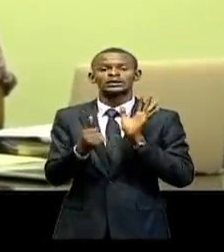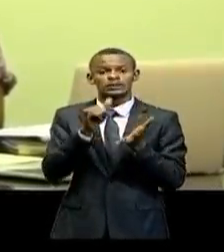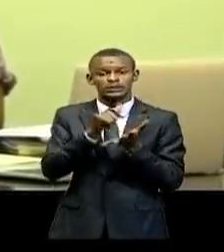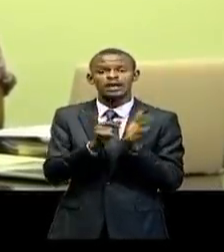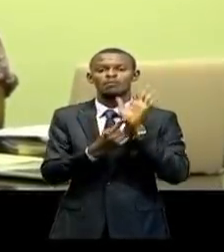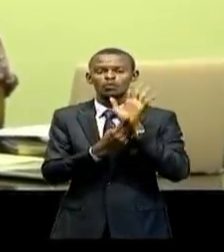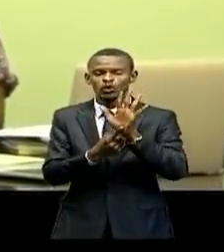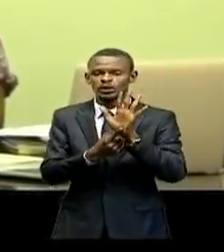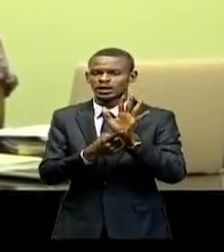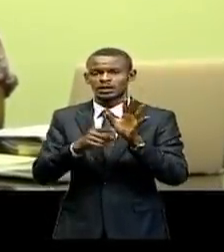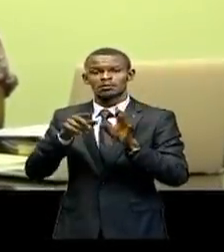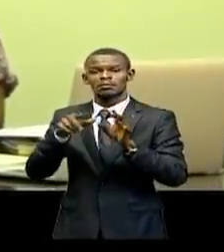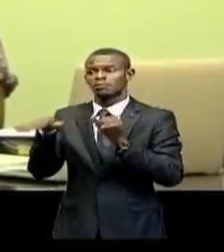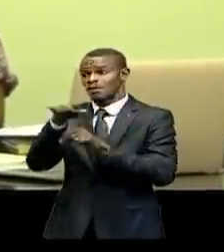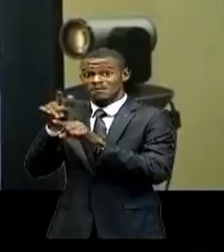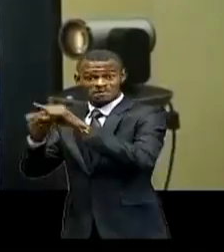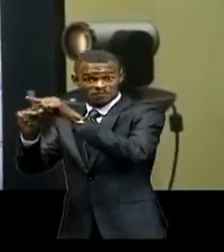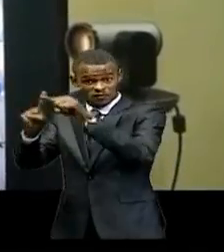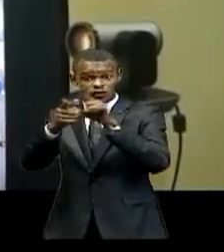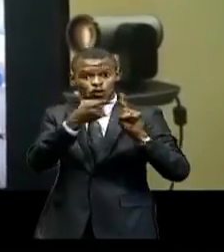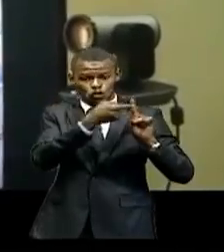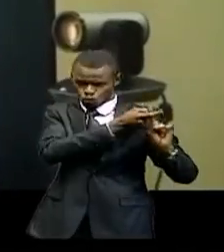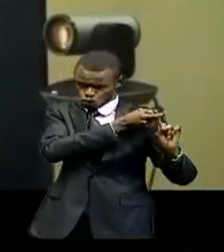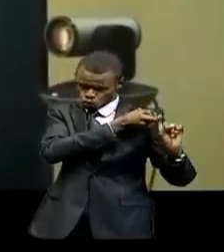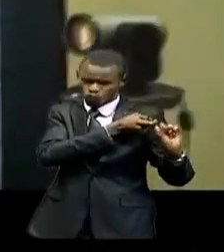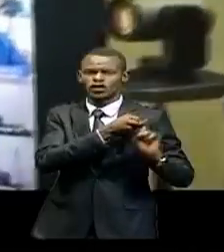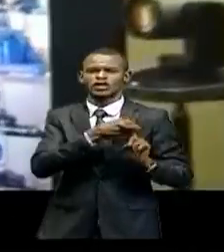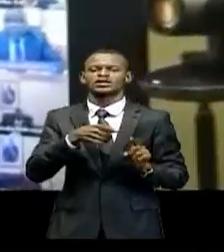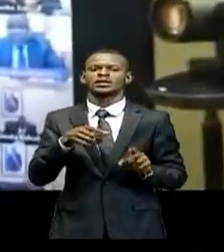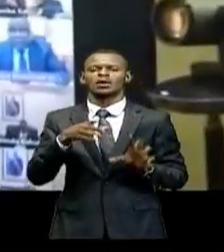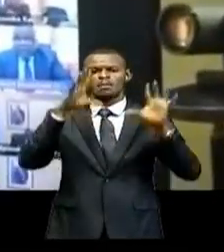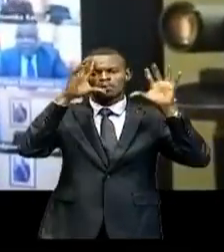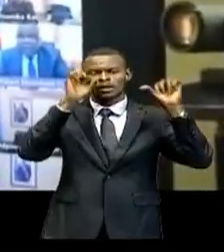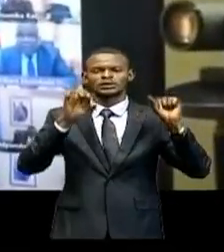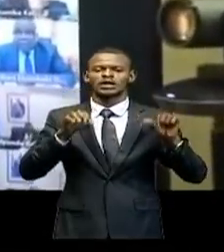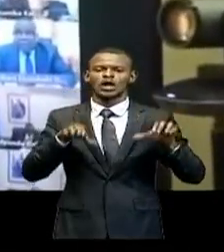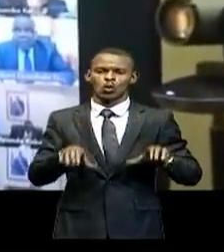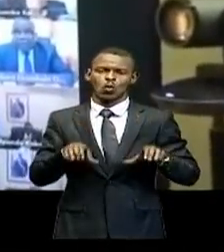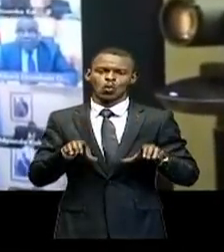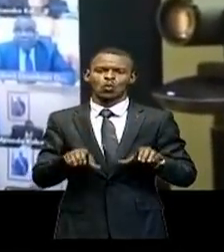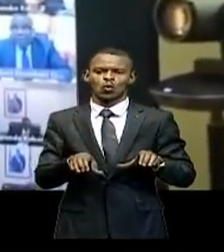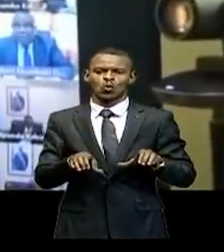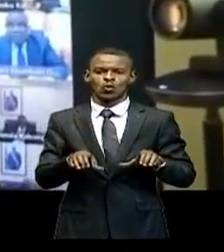du président de la République en faveur du genre et sa détermination à